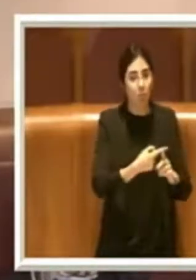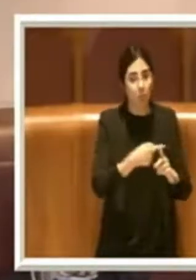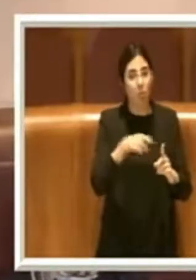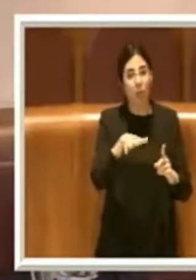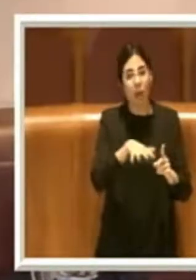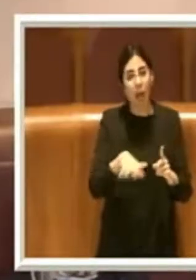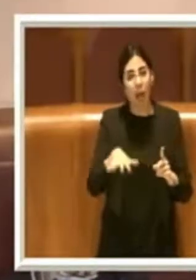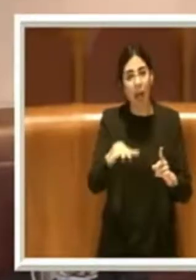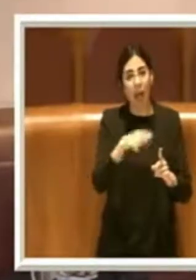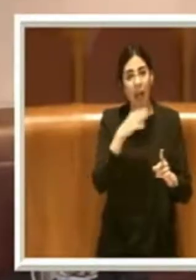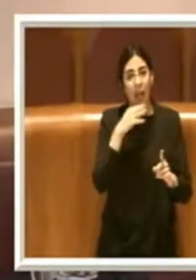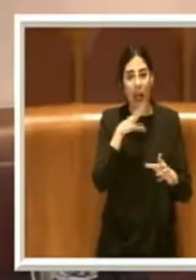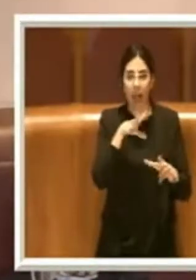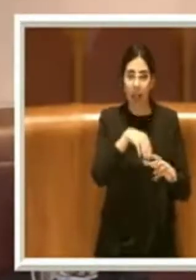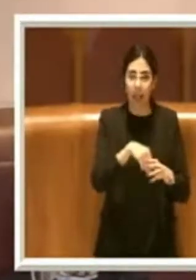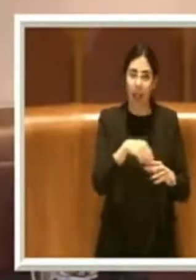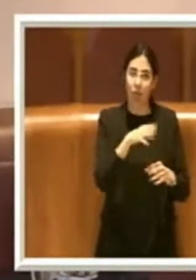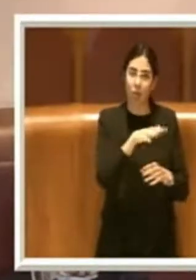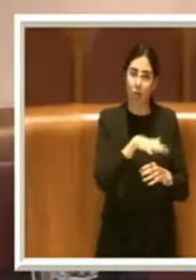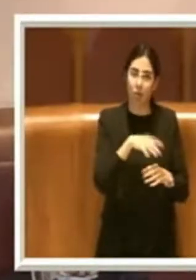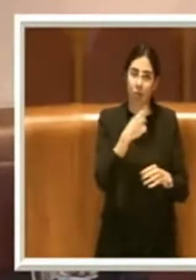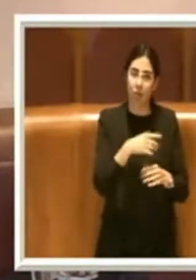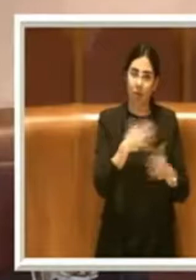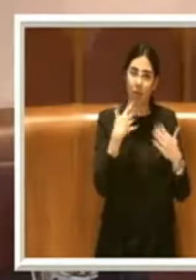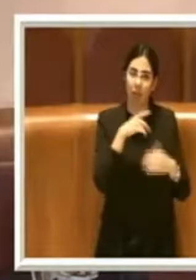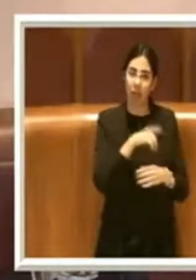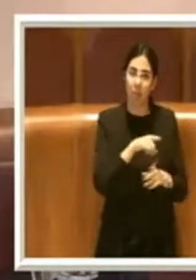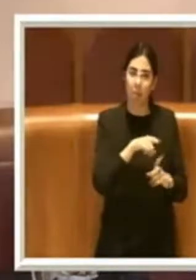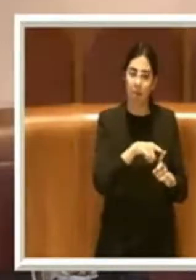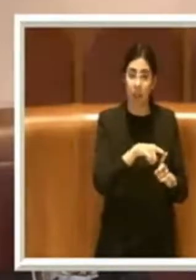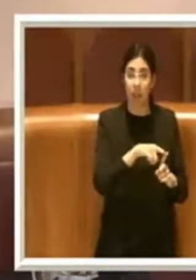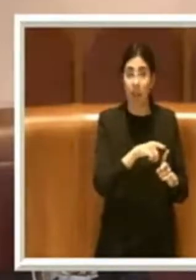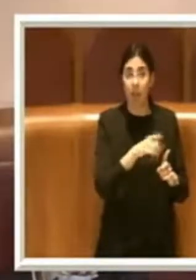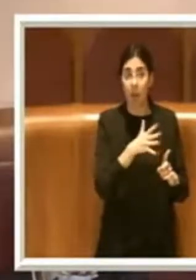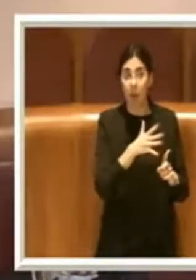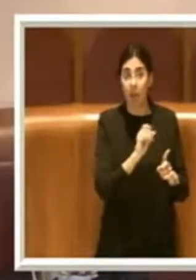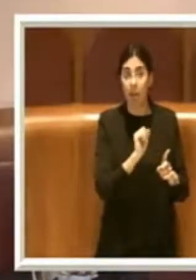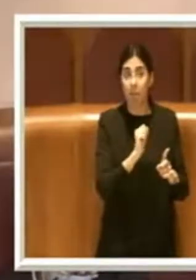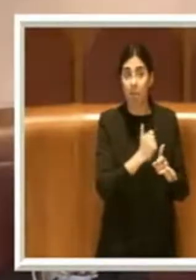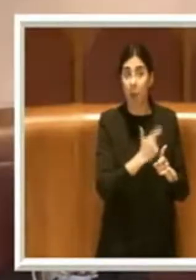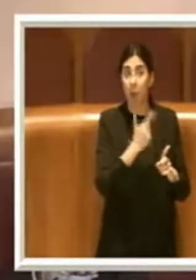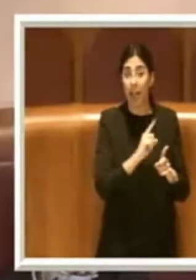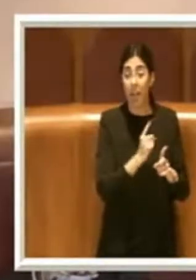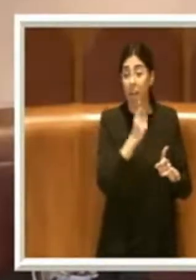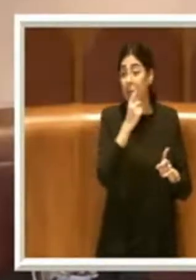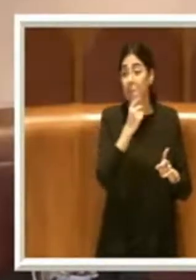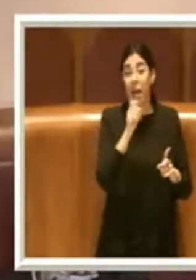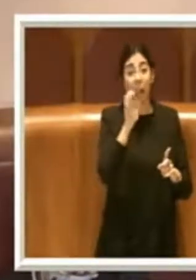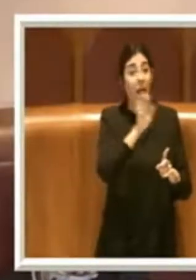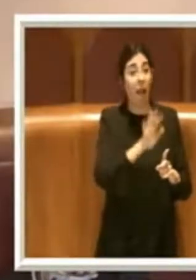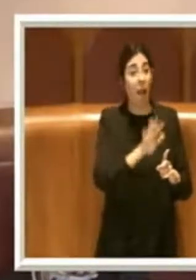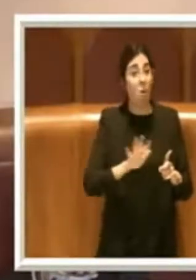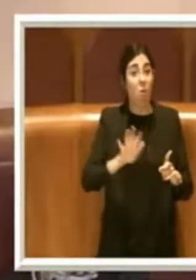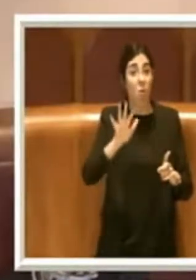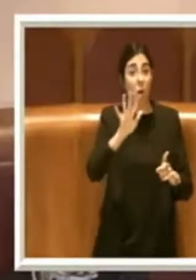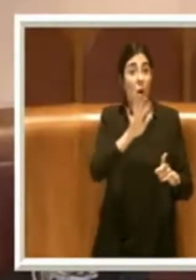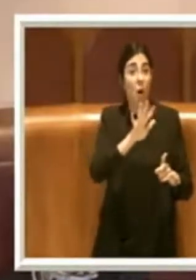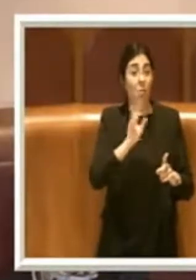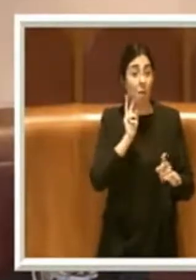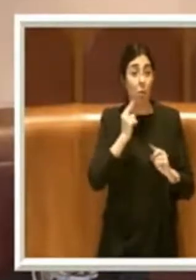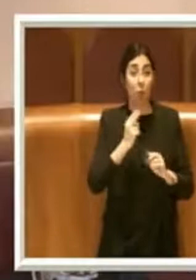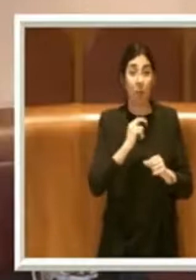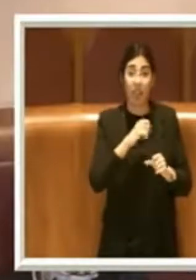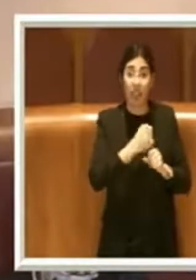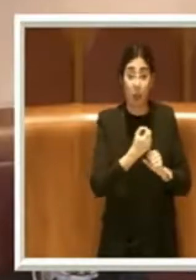all'interno a questa villa, che è la villa più importante credo forse di Europa dal punto di vista storico, dal punto di vista